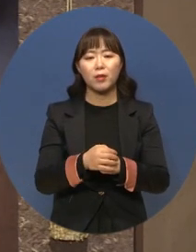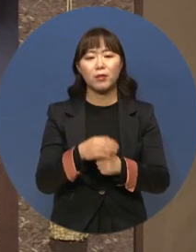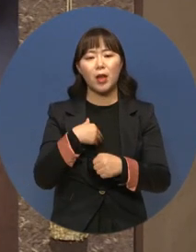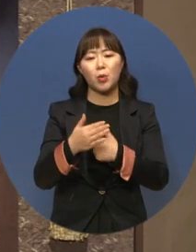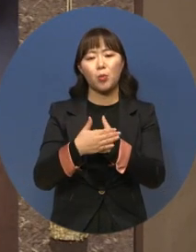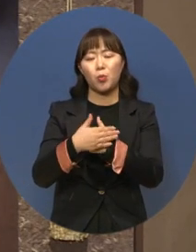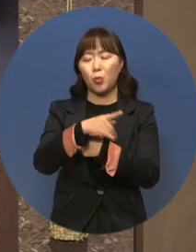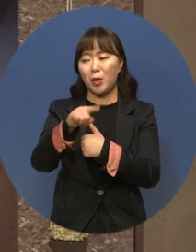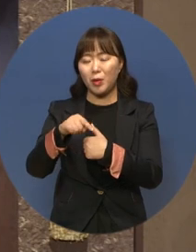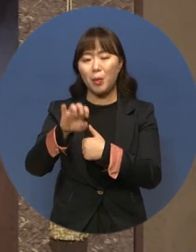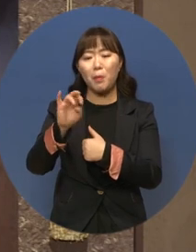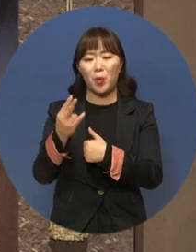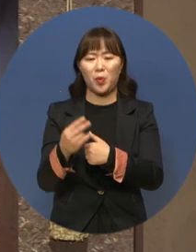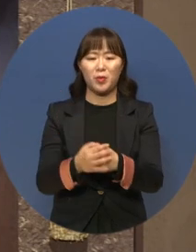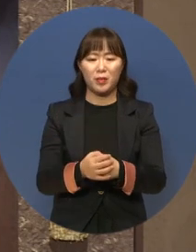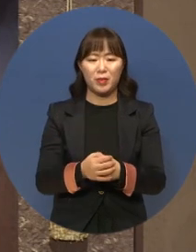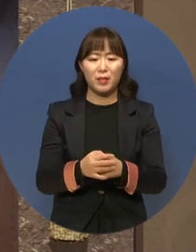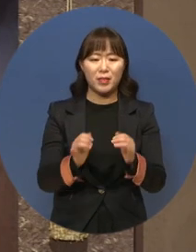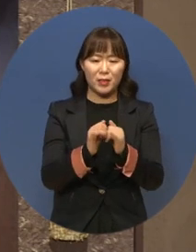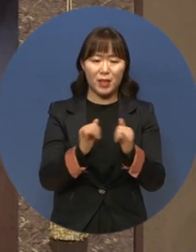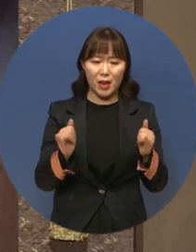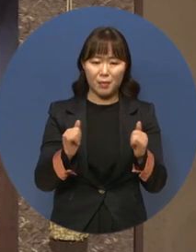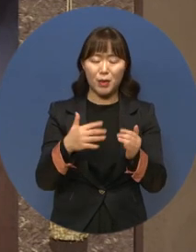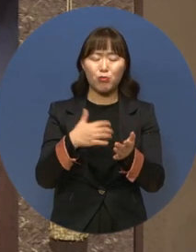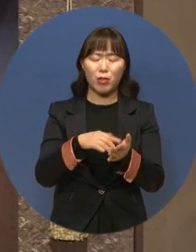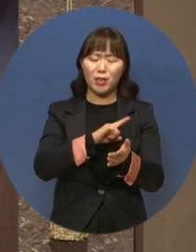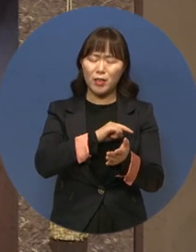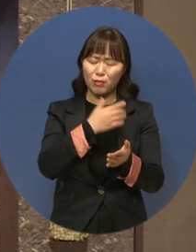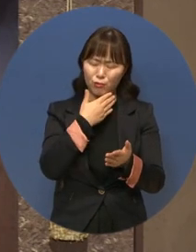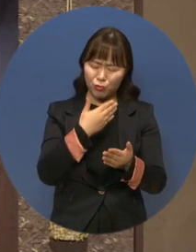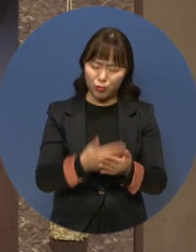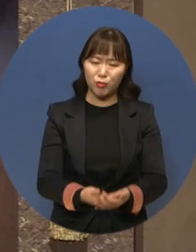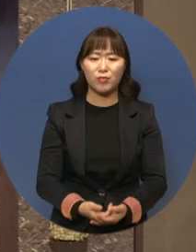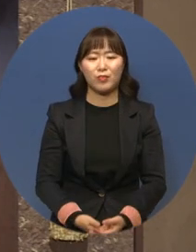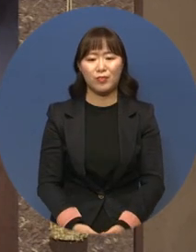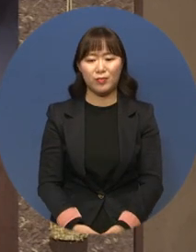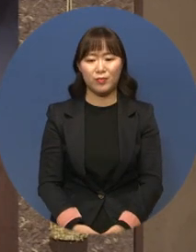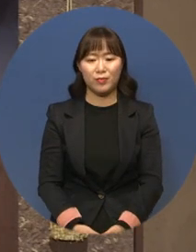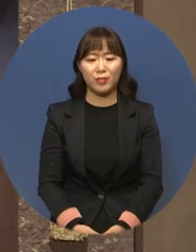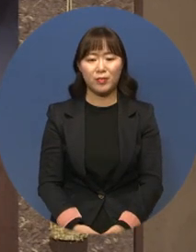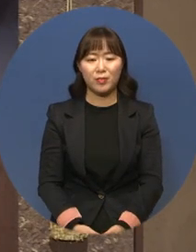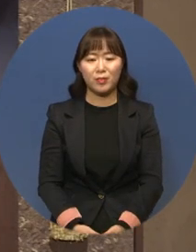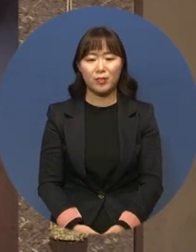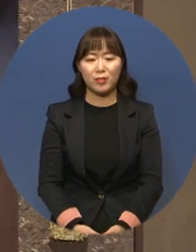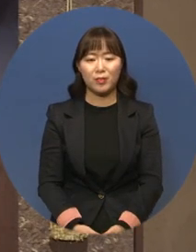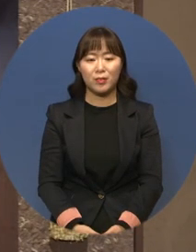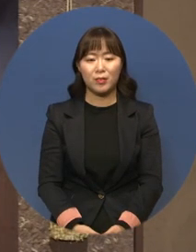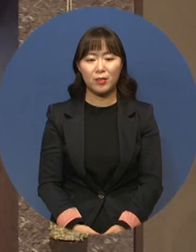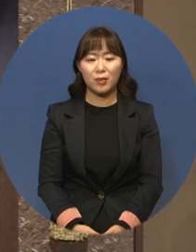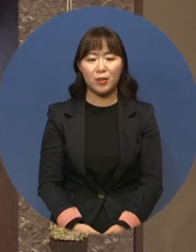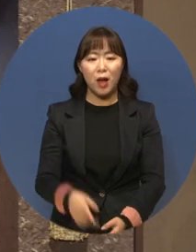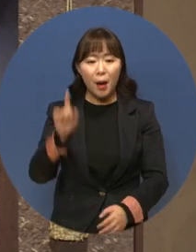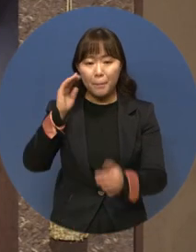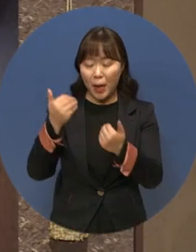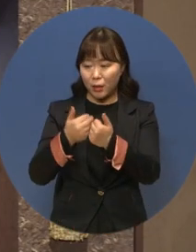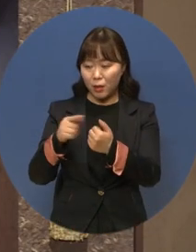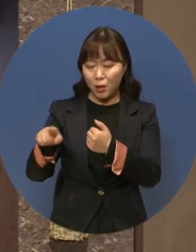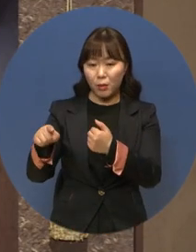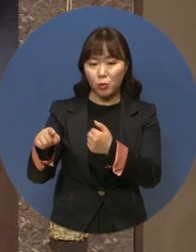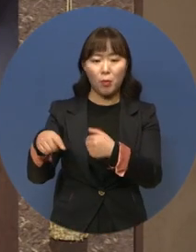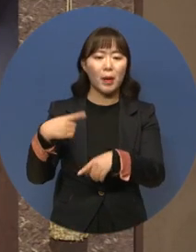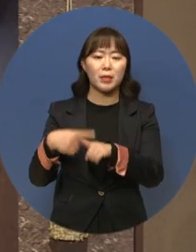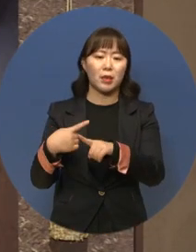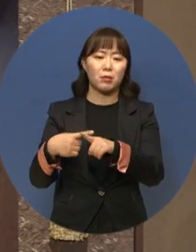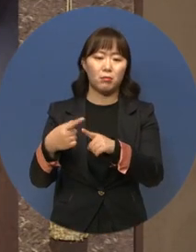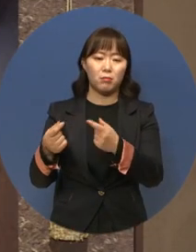중요합니다. 사람의 수가 제일 중요하죠. 그렇죠. 그렇죠. 반표 차로, 반 사람 차로 지는 경우도 생기잖아요. 그죠?